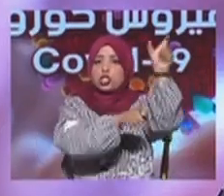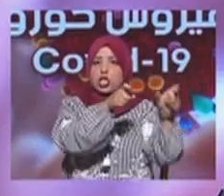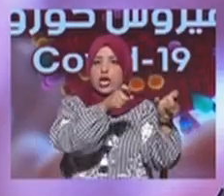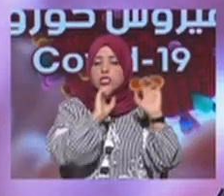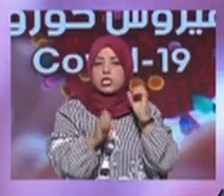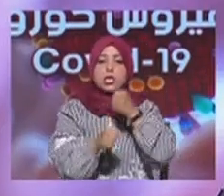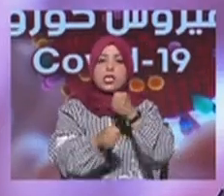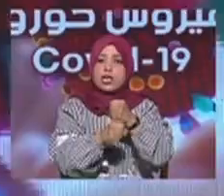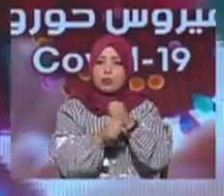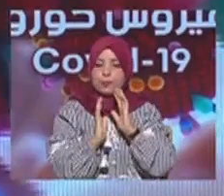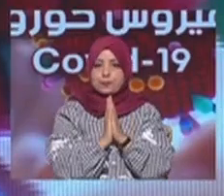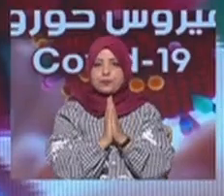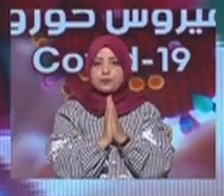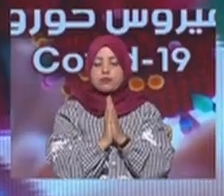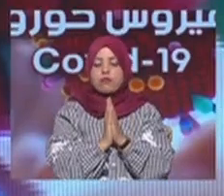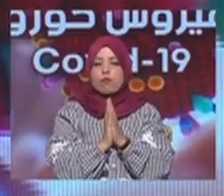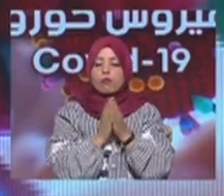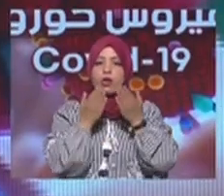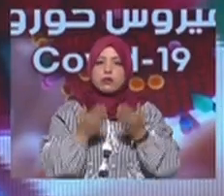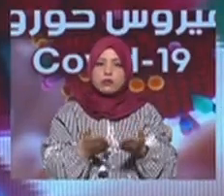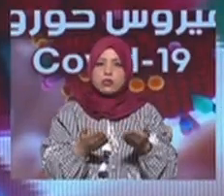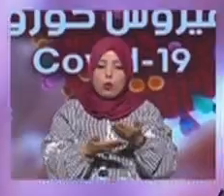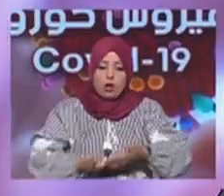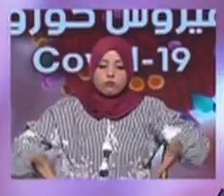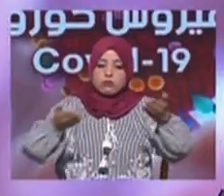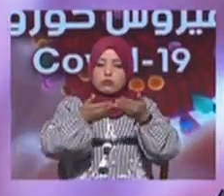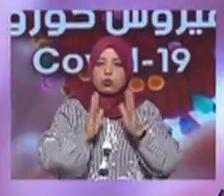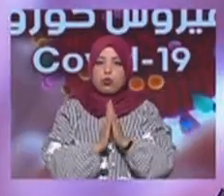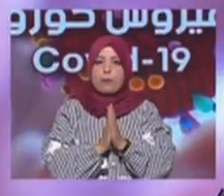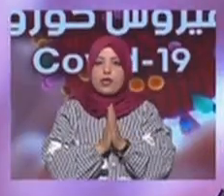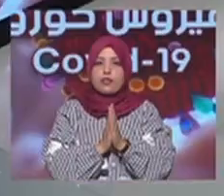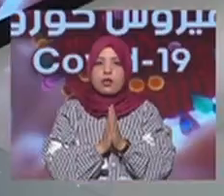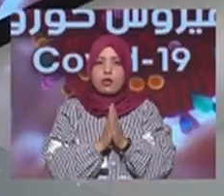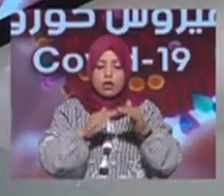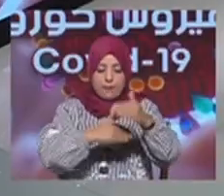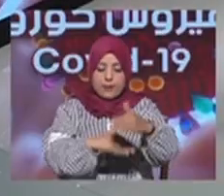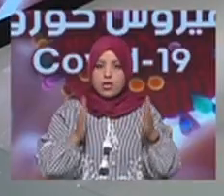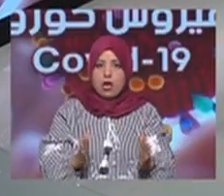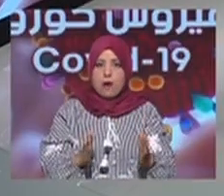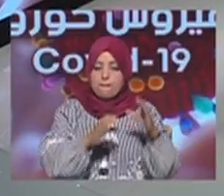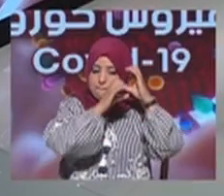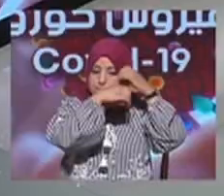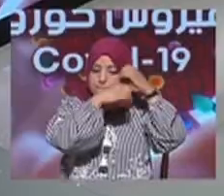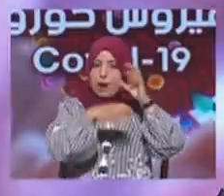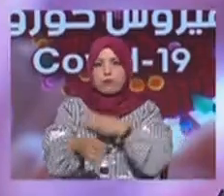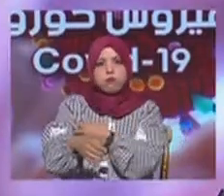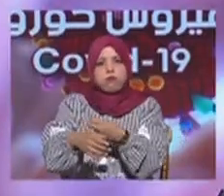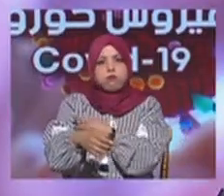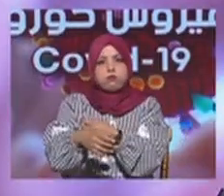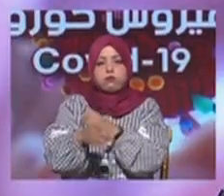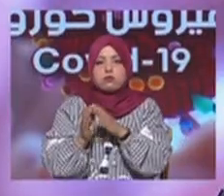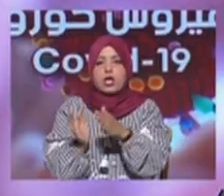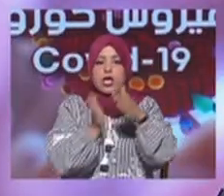يشتغلوا على ذلك كنتوا وحدكم وتوا الحمد لله تعززت المخبر هذا المرجع يتعزز بمخبر